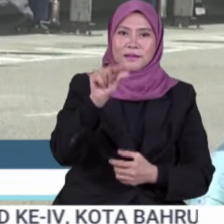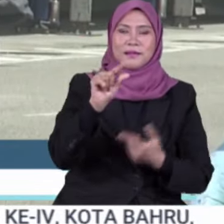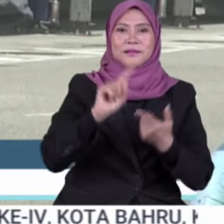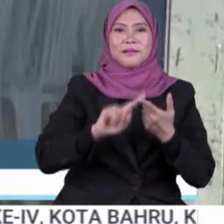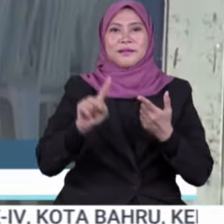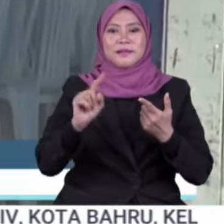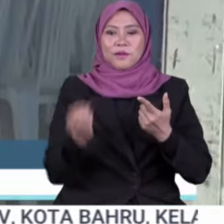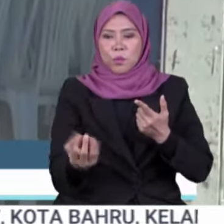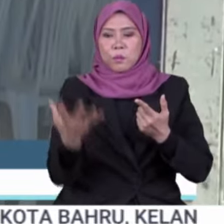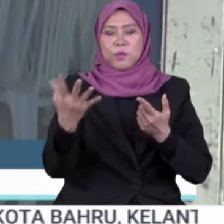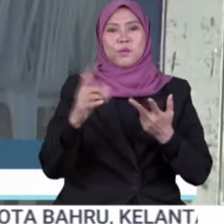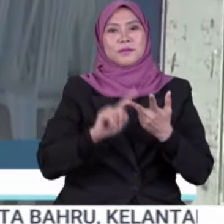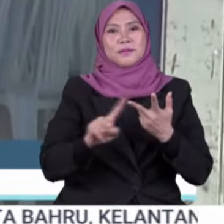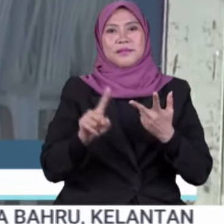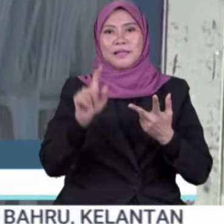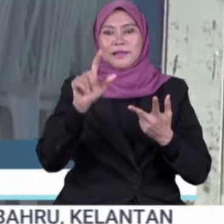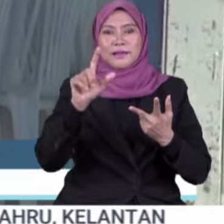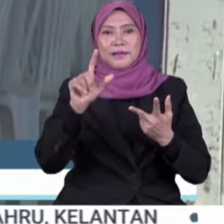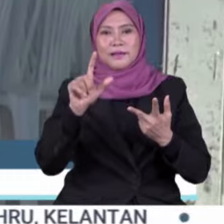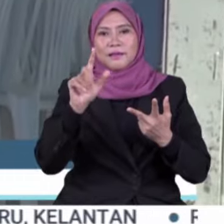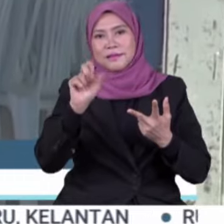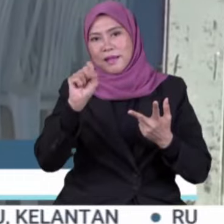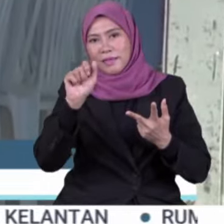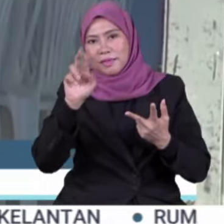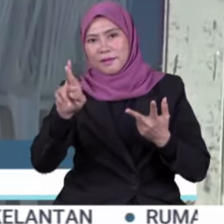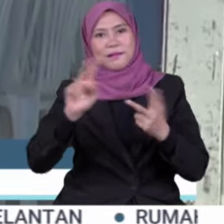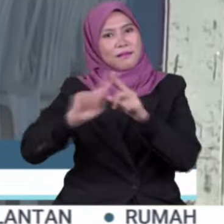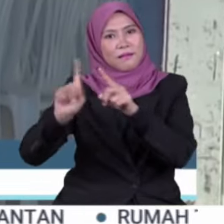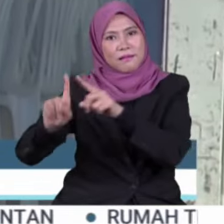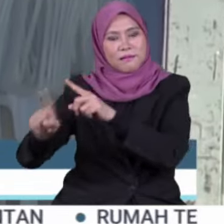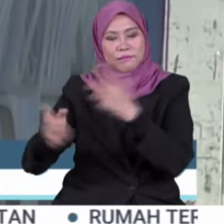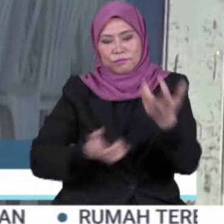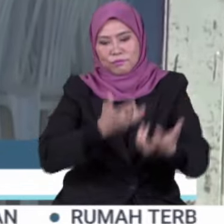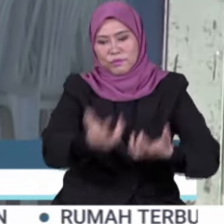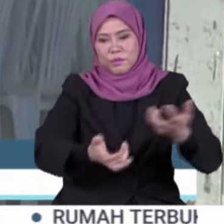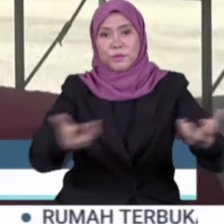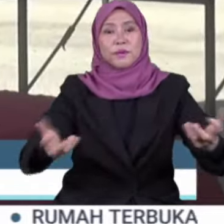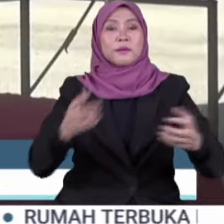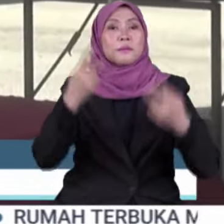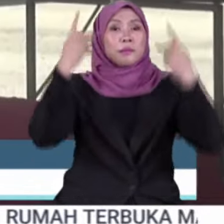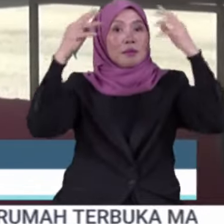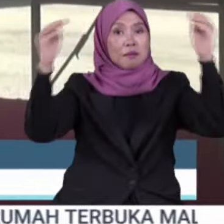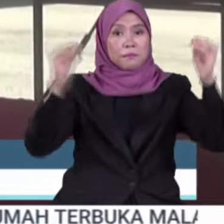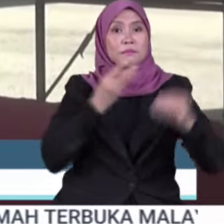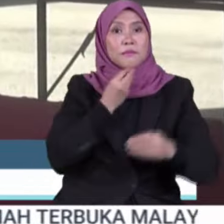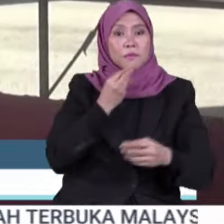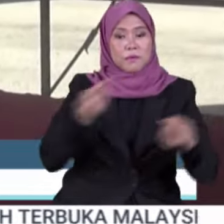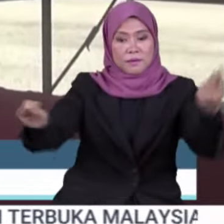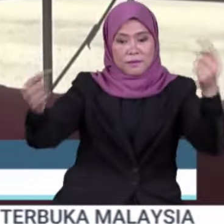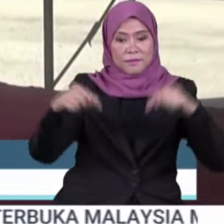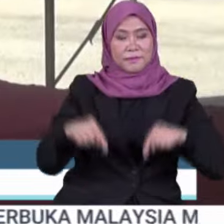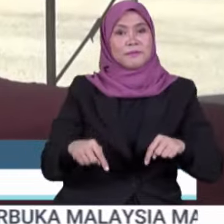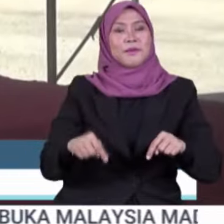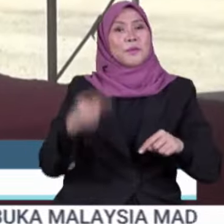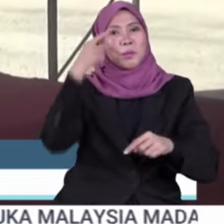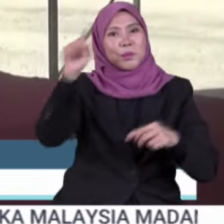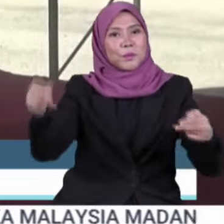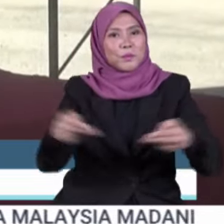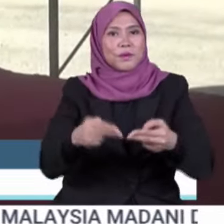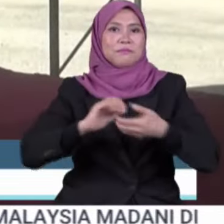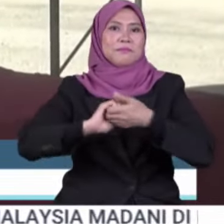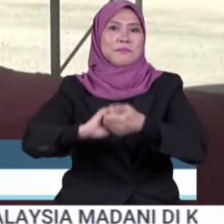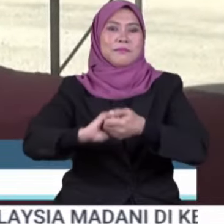dan aneka kuih Melayu akan dihidangkan. Majlis yang akan dihadiri Perdana Menteri akan menjadi platform mengeratkan hubungan